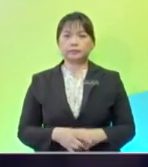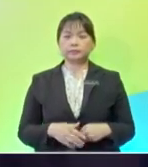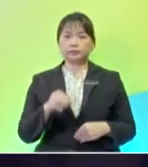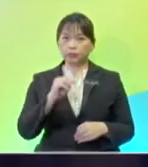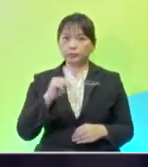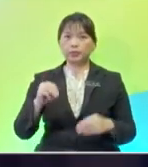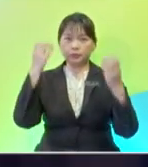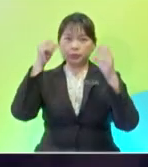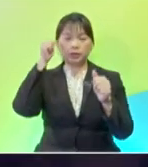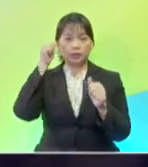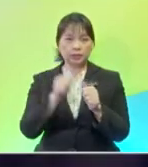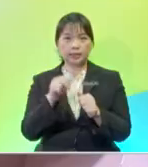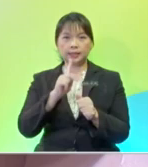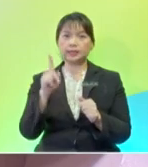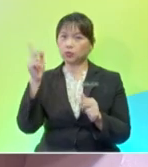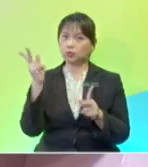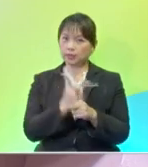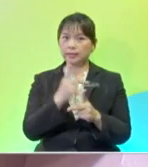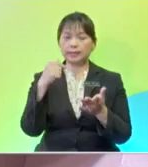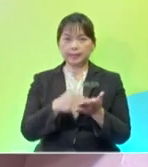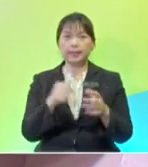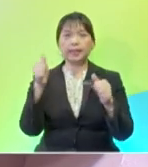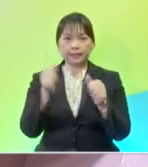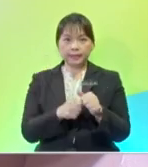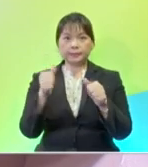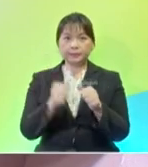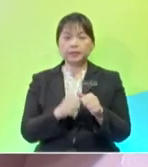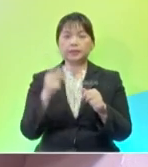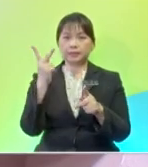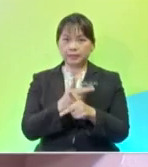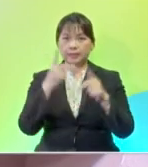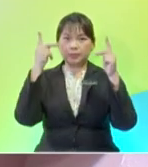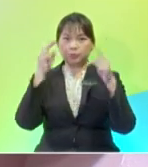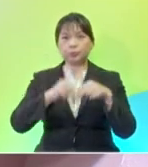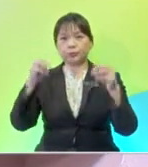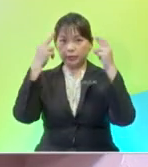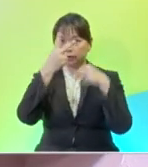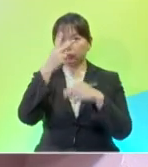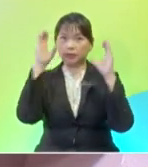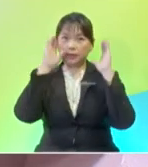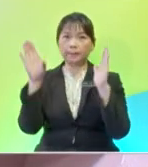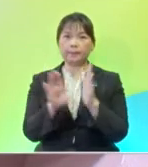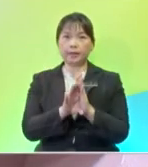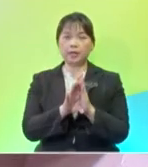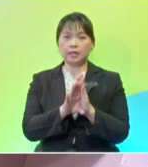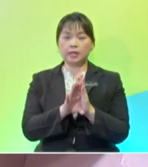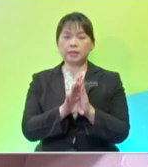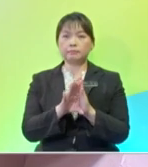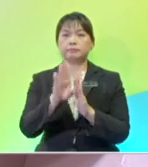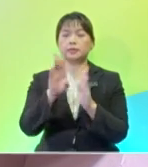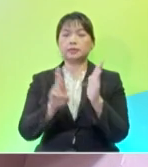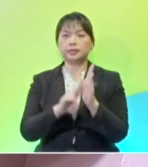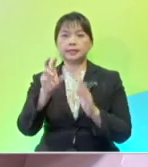Ingatkan lagi sekali setiap kali murid-murid melihat gambar besiri itu menunjukkan yang